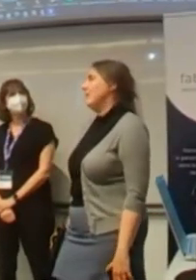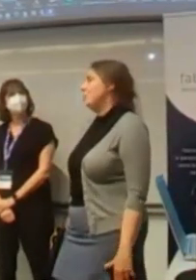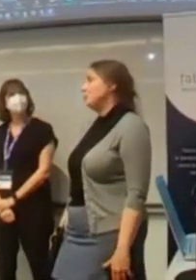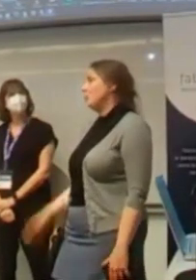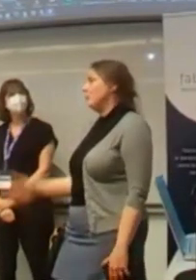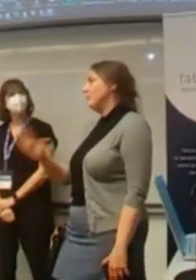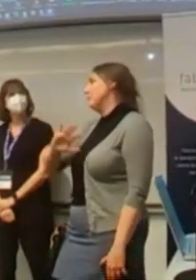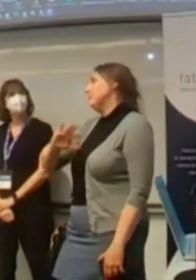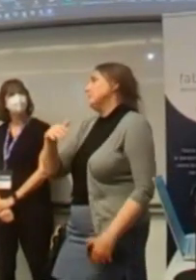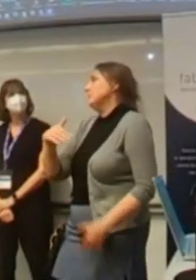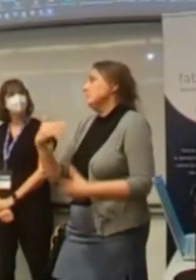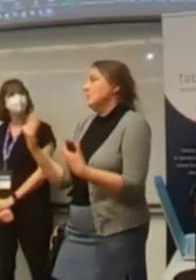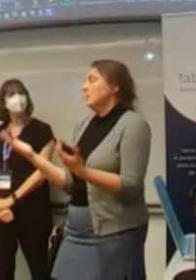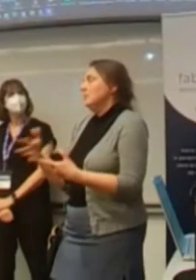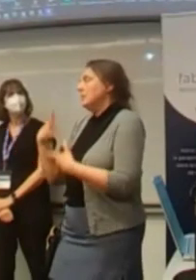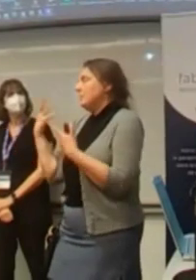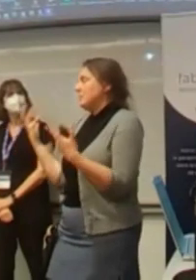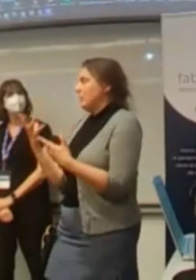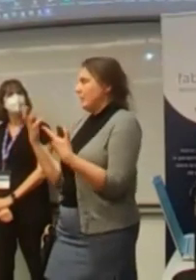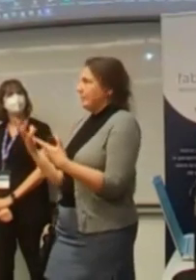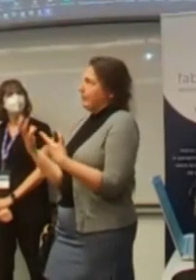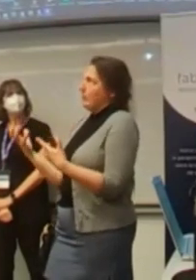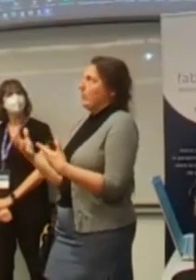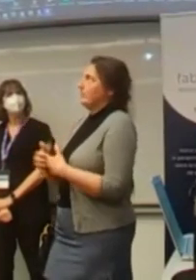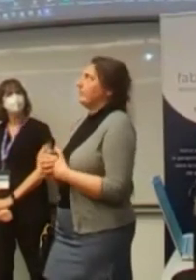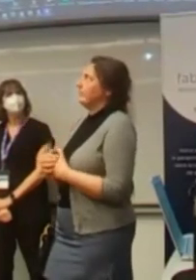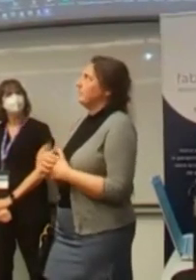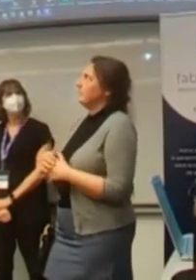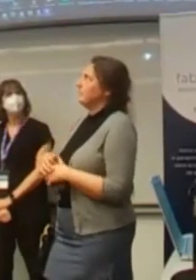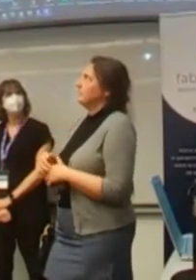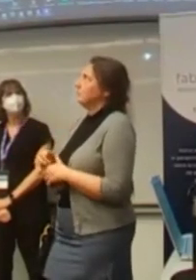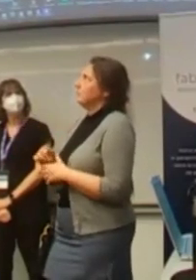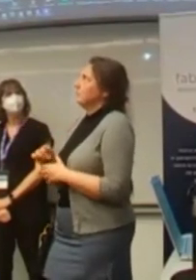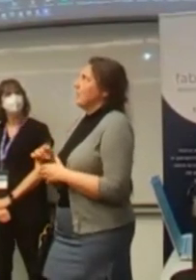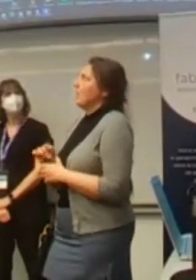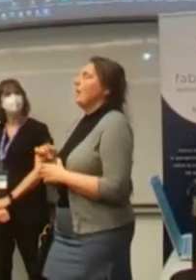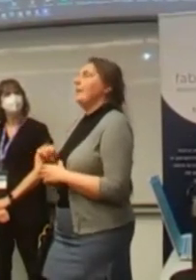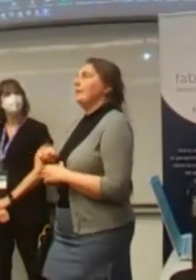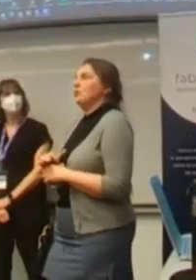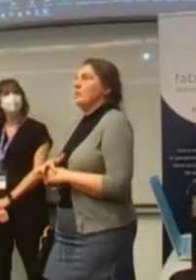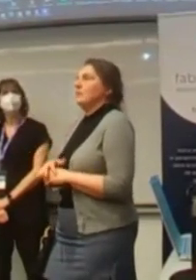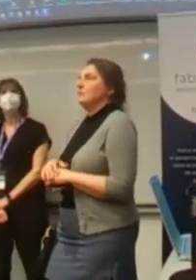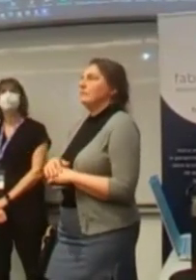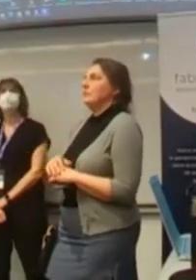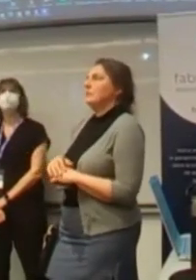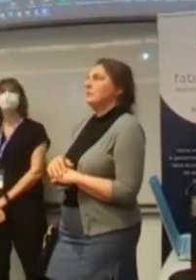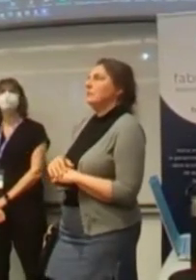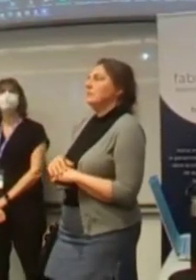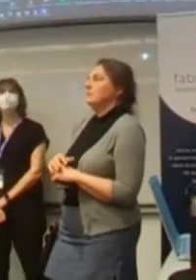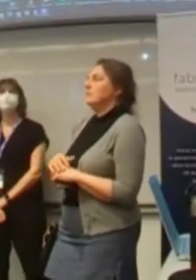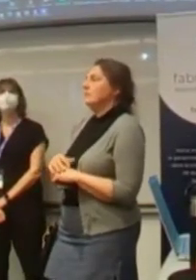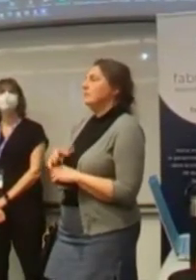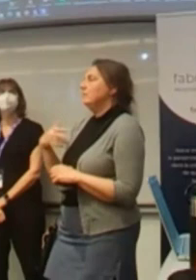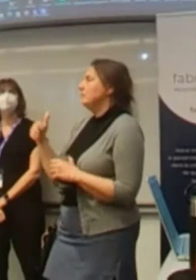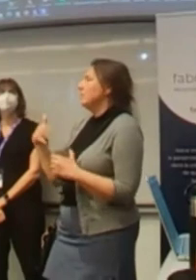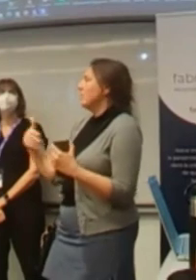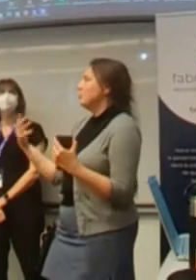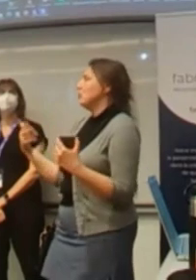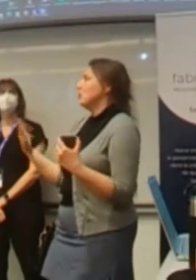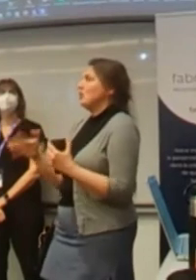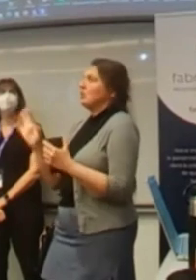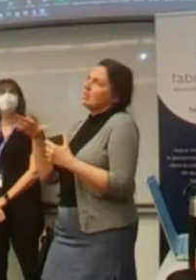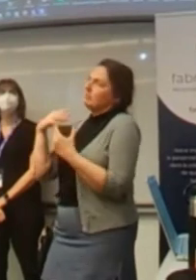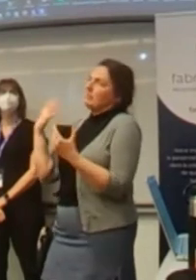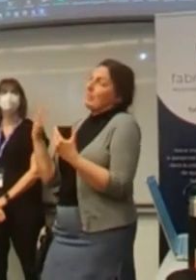avec l'approche. On voyait vraiment que l'équipe éditoriale n'était pas assez à l'aise, je pense, avec des